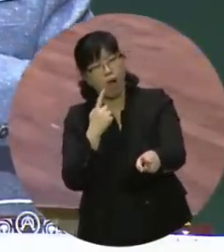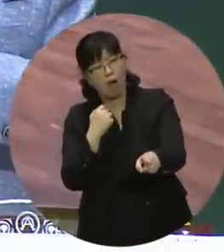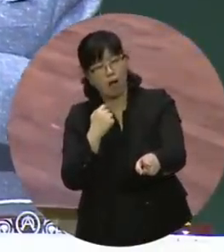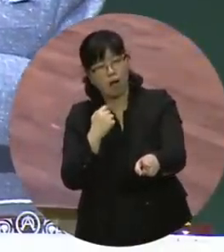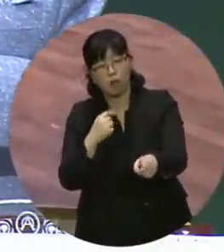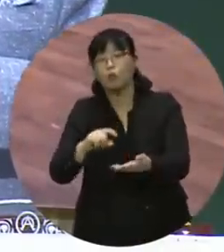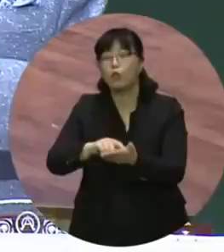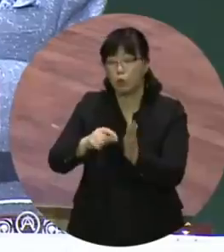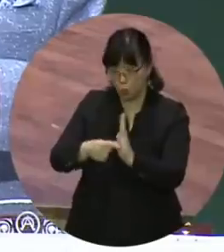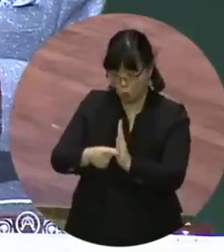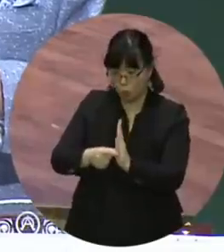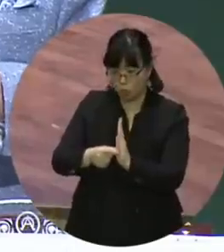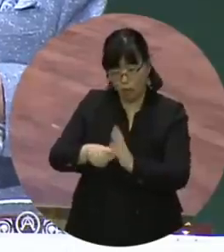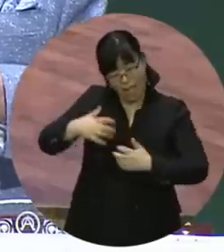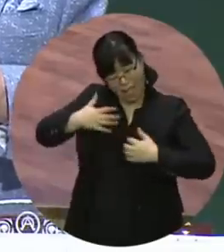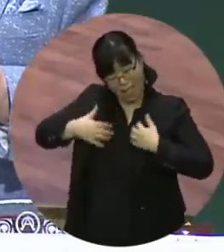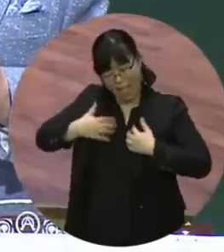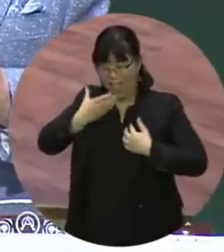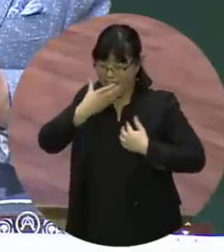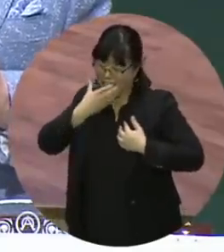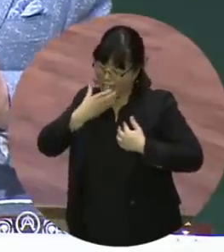반면 교사를 삼을 수 있도록.